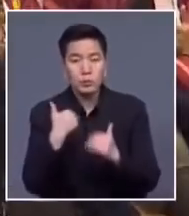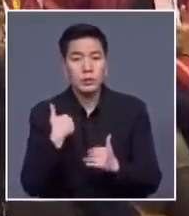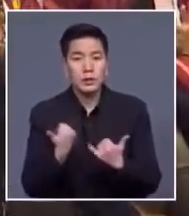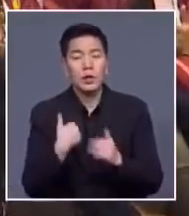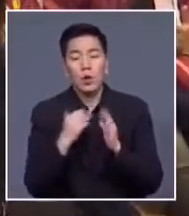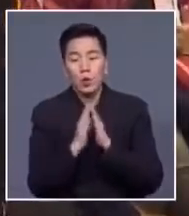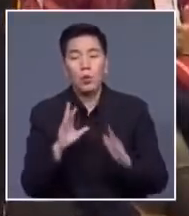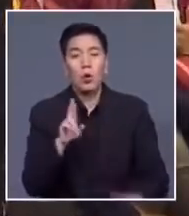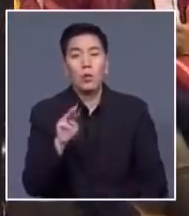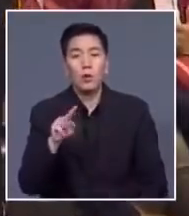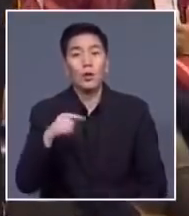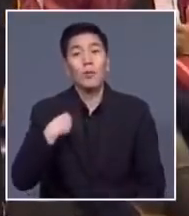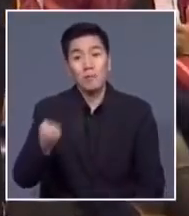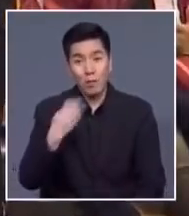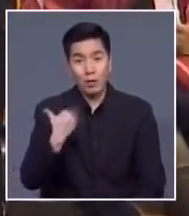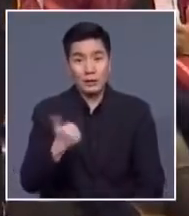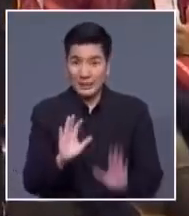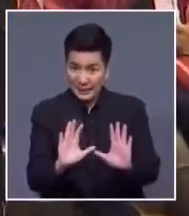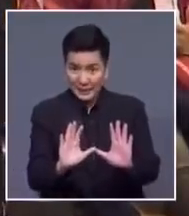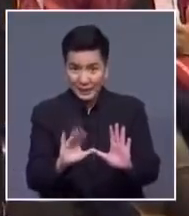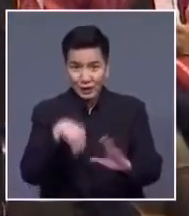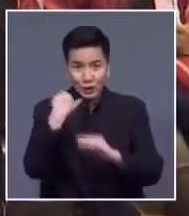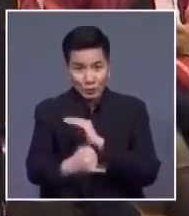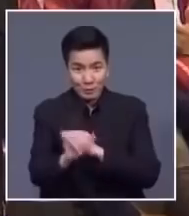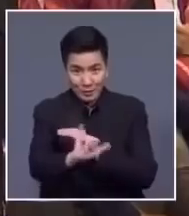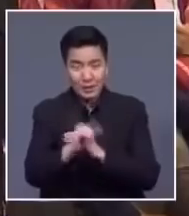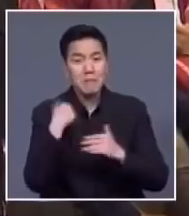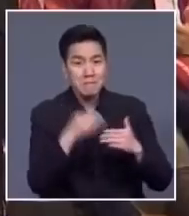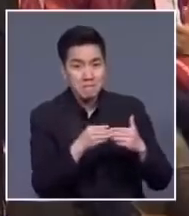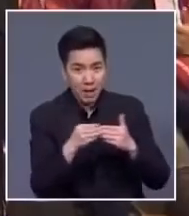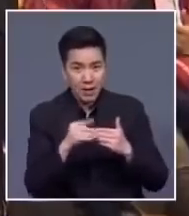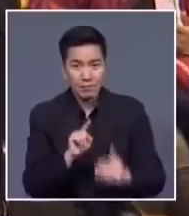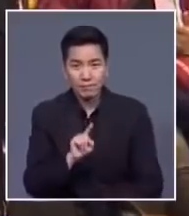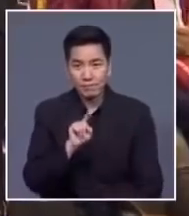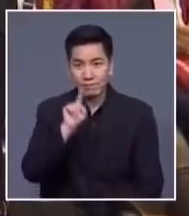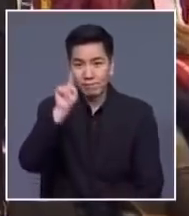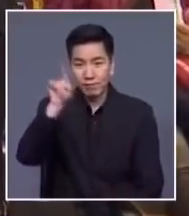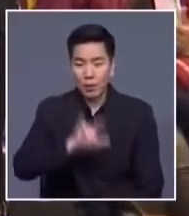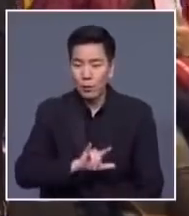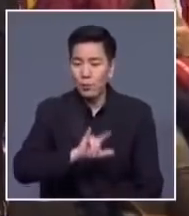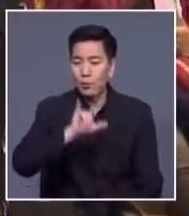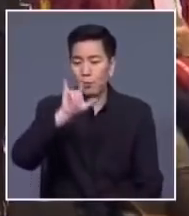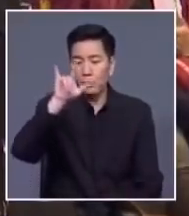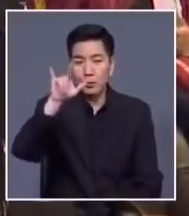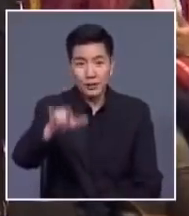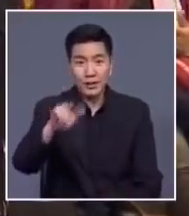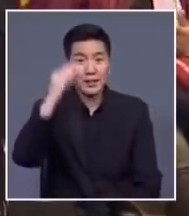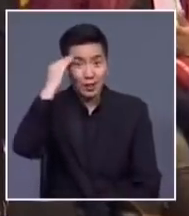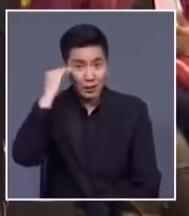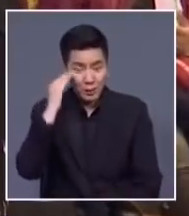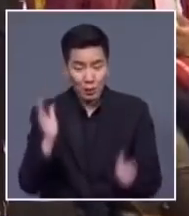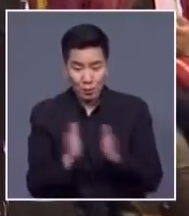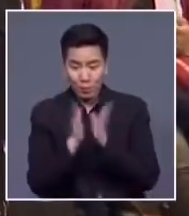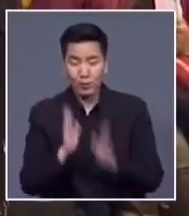างสูงครับเดินหน้าประเทศไทยยังไม่หมดเพียงเท่านี้นะครับวันนี้ผมจะพาทุกท่านนะครับเดินทางลัดฟ้าไปกับพี่น้องแรงงานทั้ง